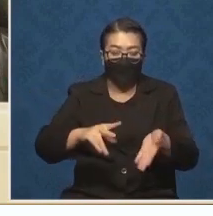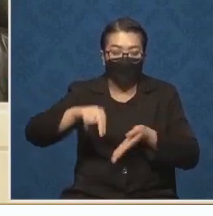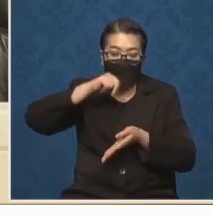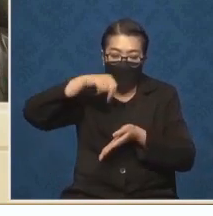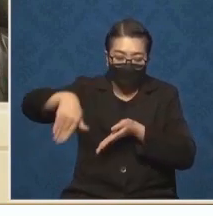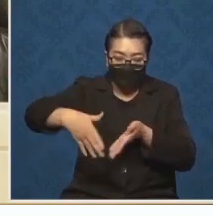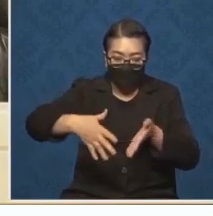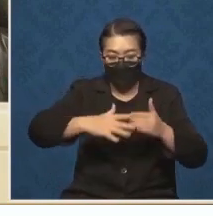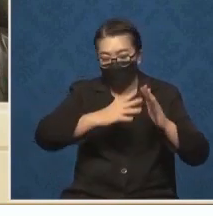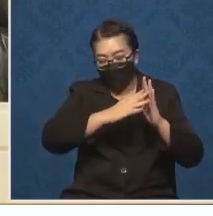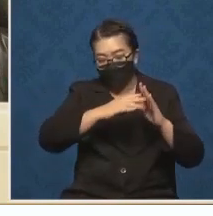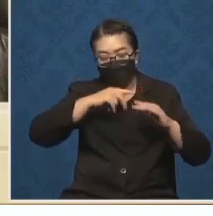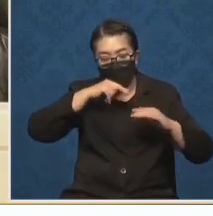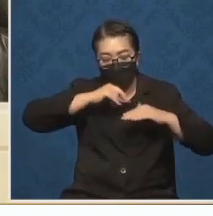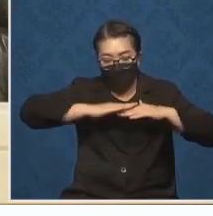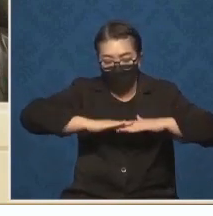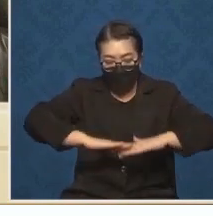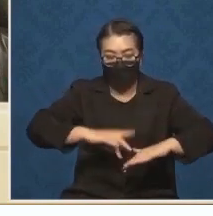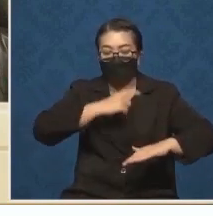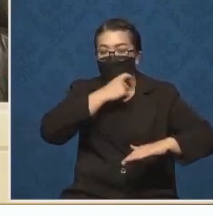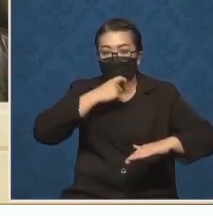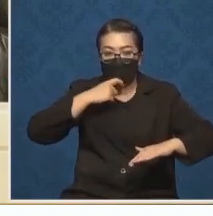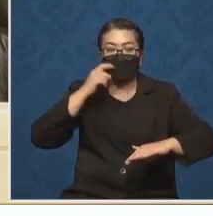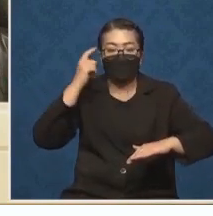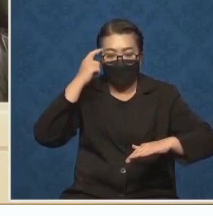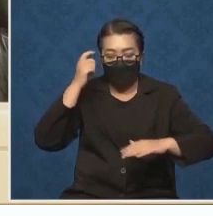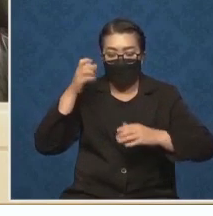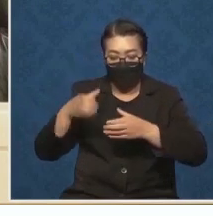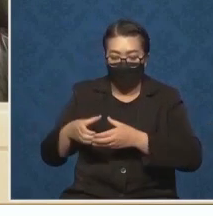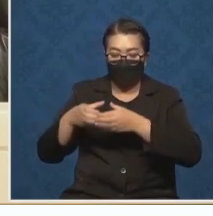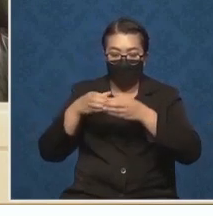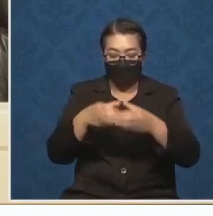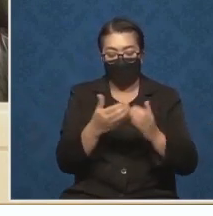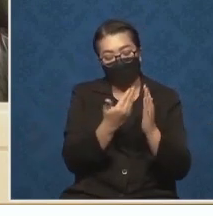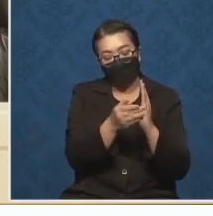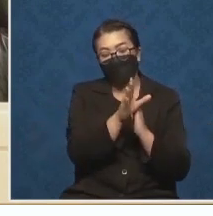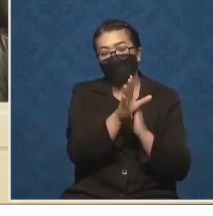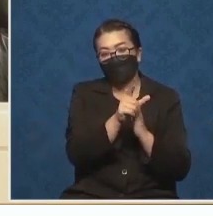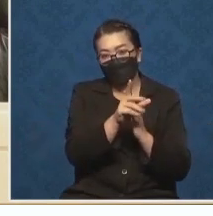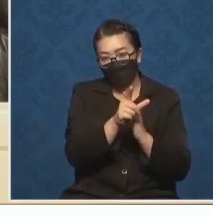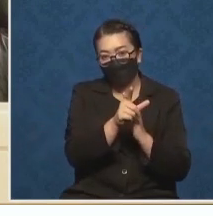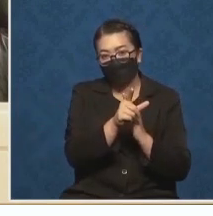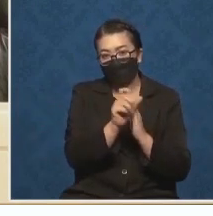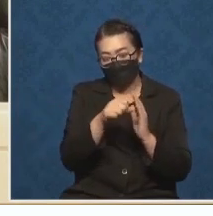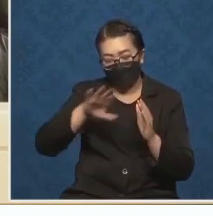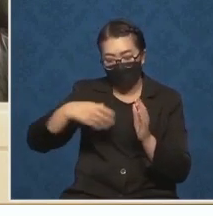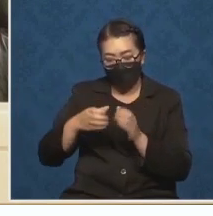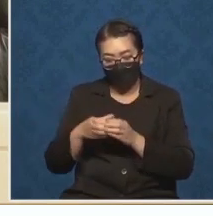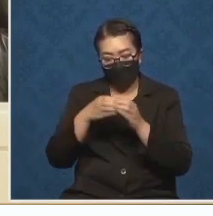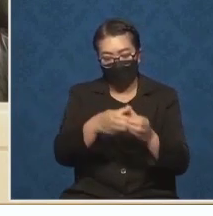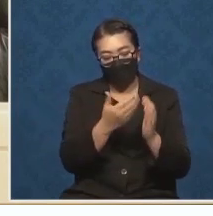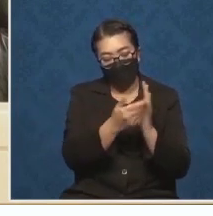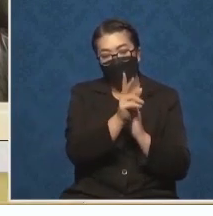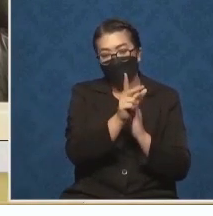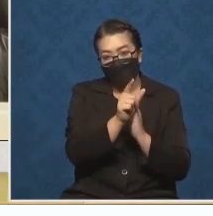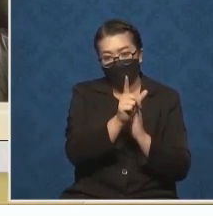ขินถูกต้องค่ะว่าพรุ่งนี้เนี่ยคณะชุดนี้จะเดินทางไปจังหวัดชัยภูมิขอนแก่